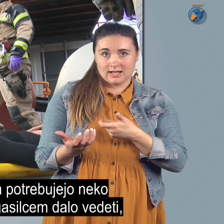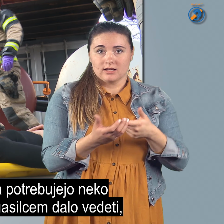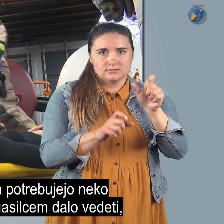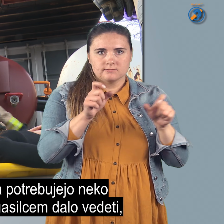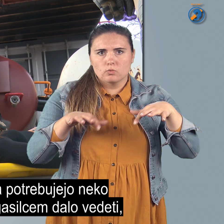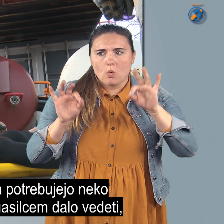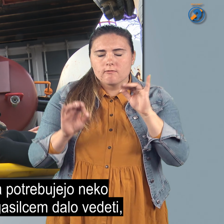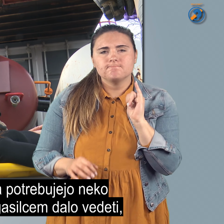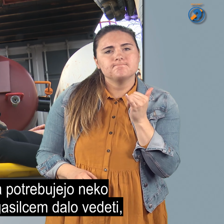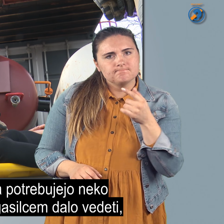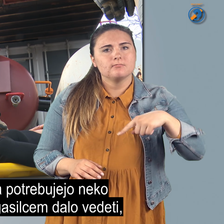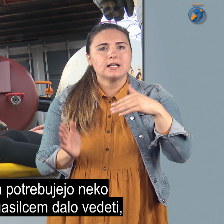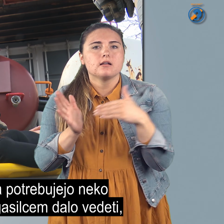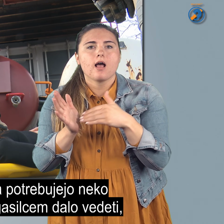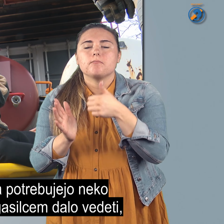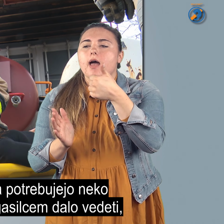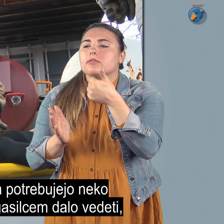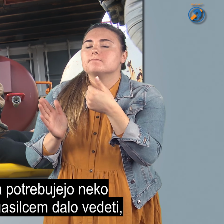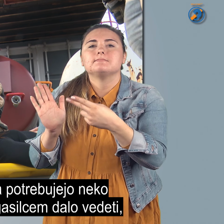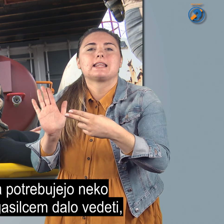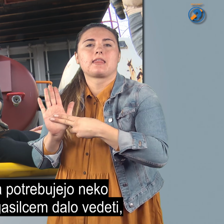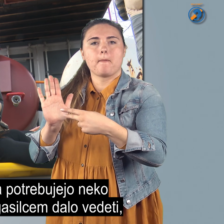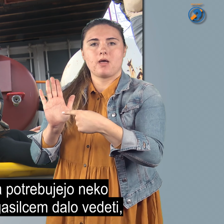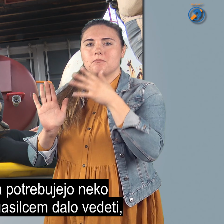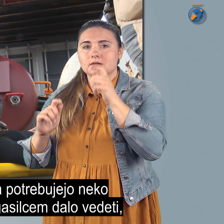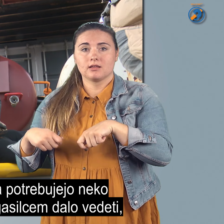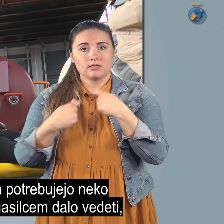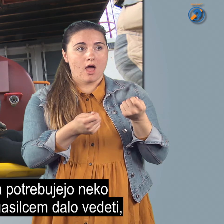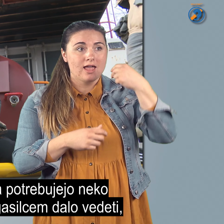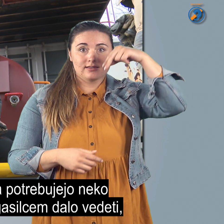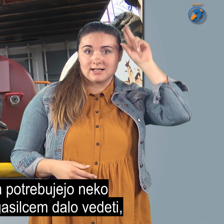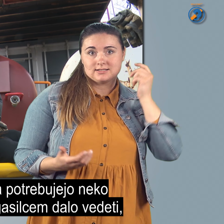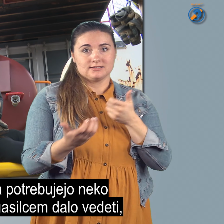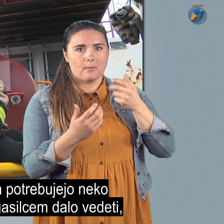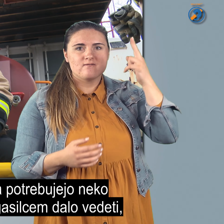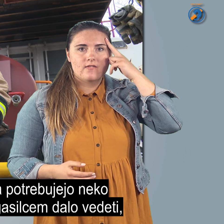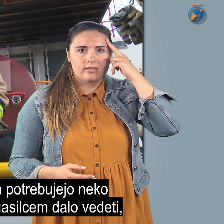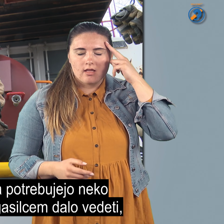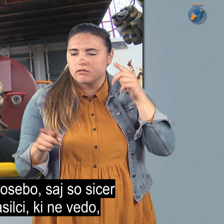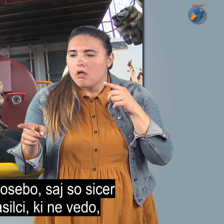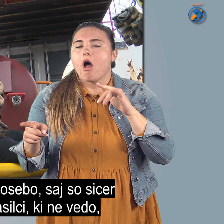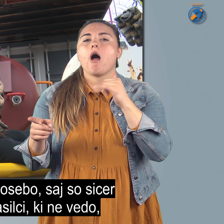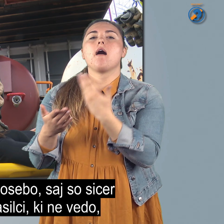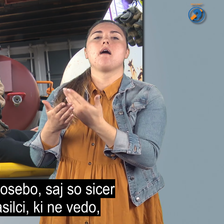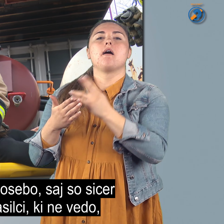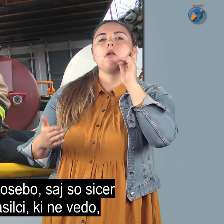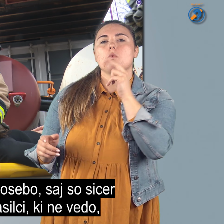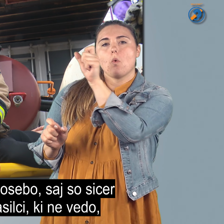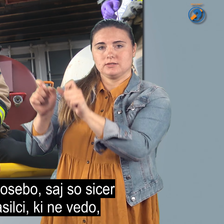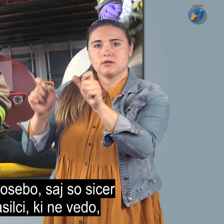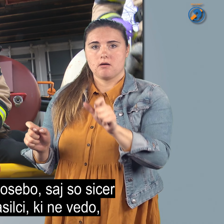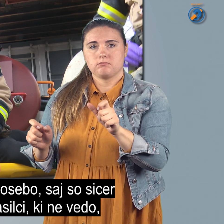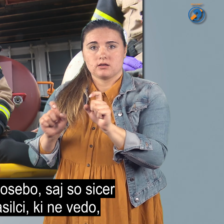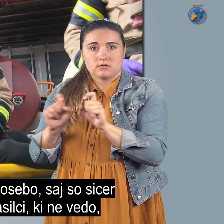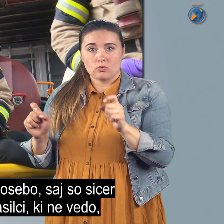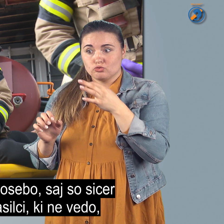Ugotovili so, da potrebujejo neko znamenje, ki bo gasilcem dalo vedeti, da gre za gluho osebo. Saj so